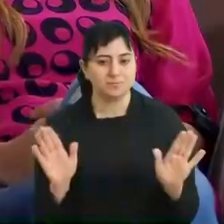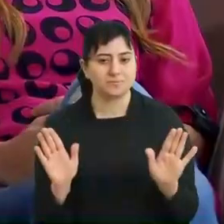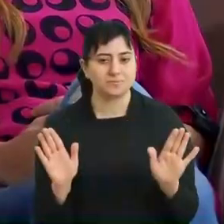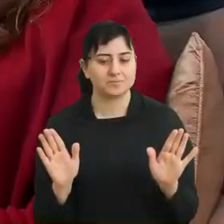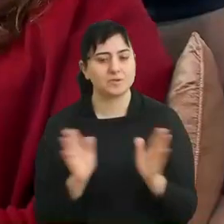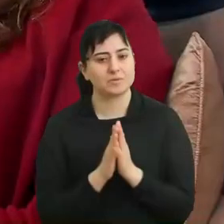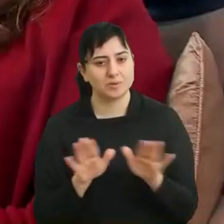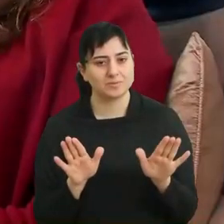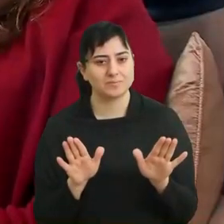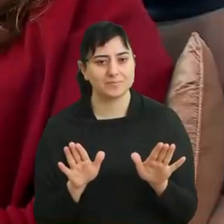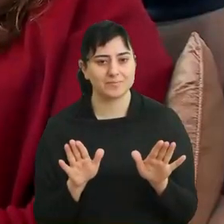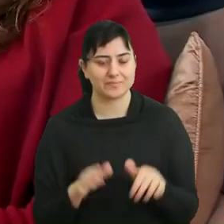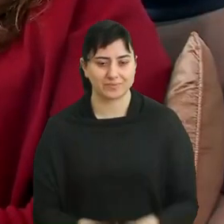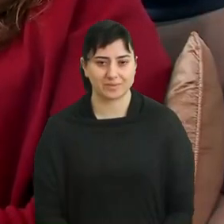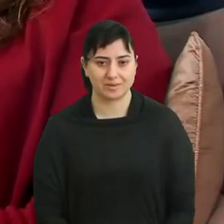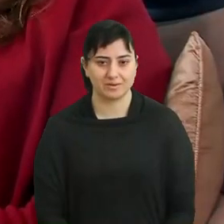Tamam. Kusura bakmayın, tamam.